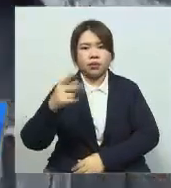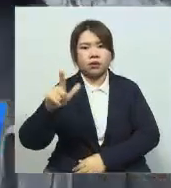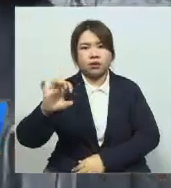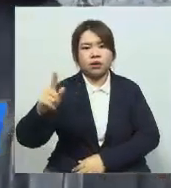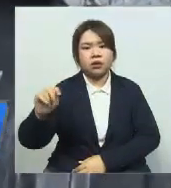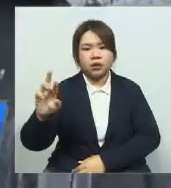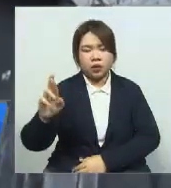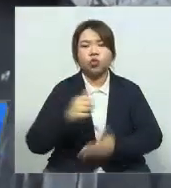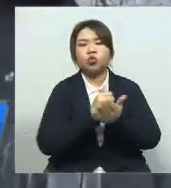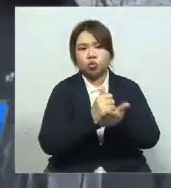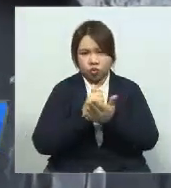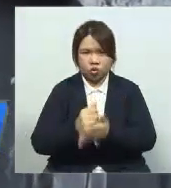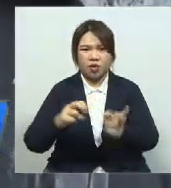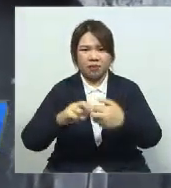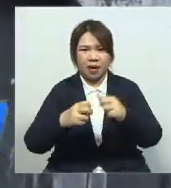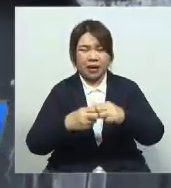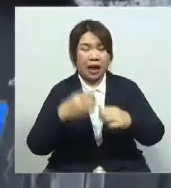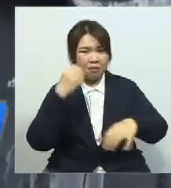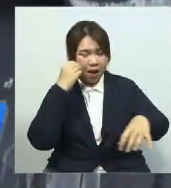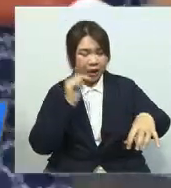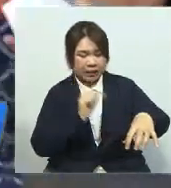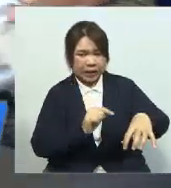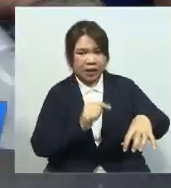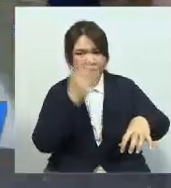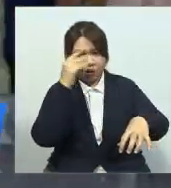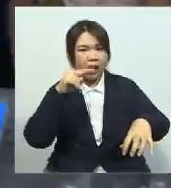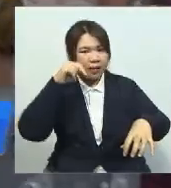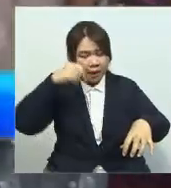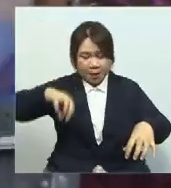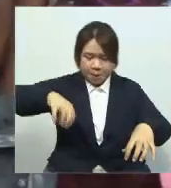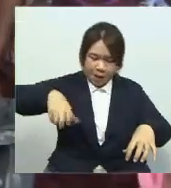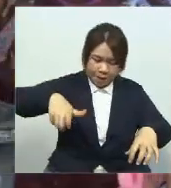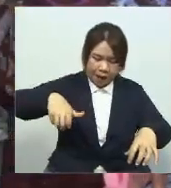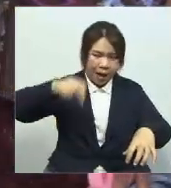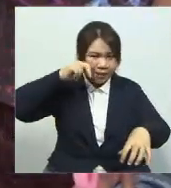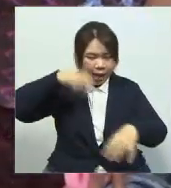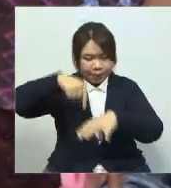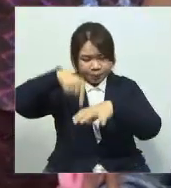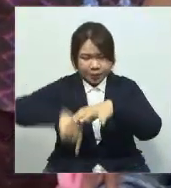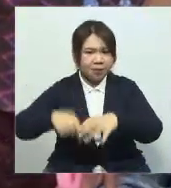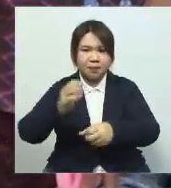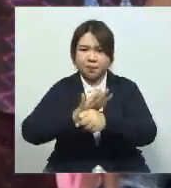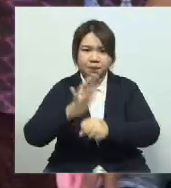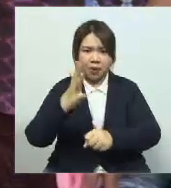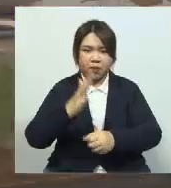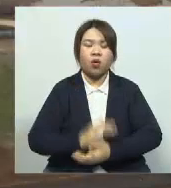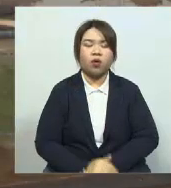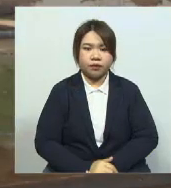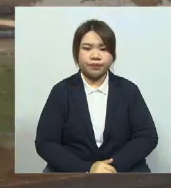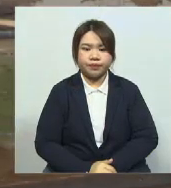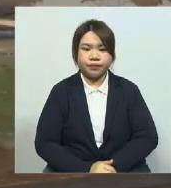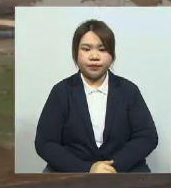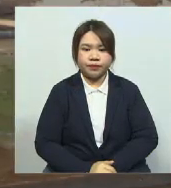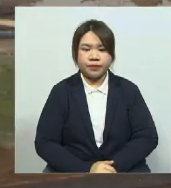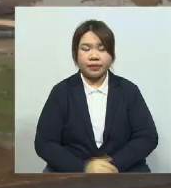หลังจากหมู่บ้านแห่งนี้กำลังประสบปัญหาขาดแคลนน้ำเนื่องจากน้ำประปาระบบน้ำบาดาลไม่เพียงพอส่วนที่อ่างเก็บน้ำ